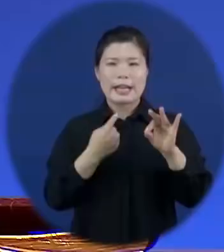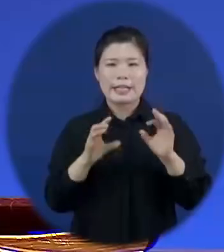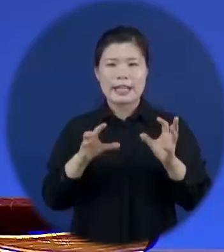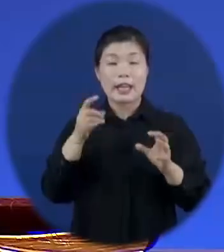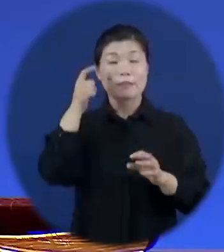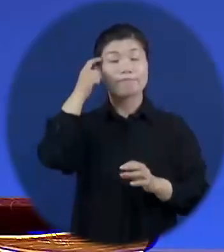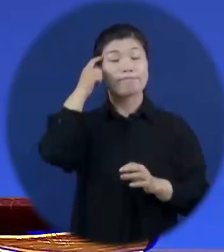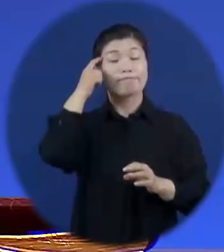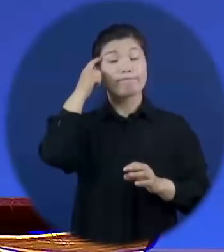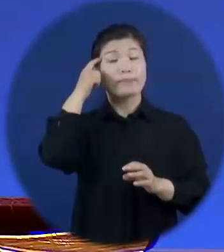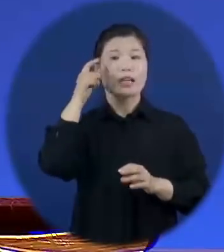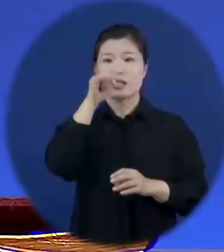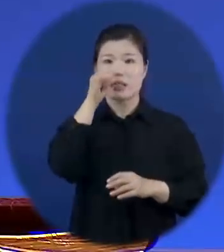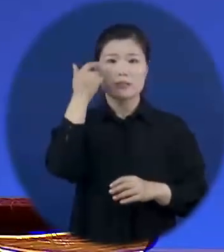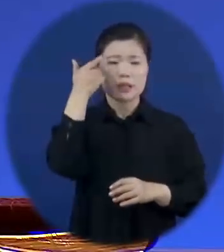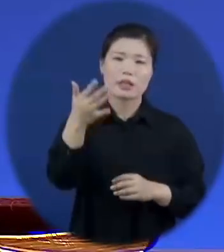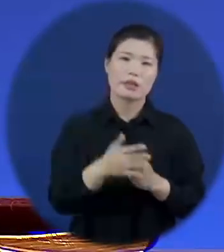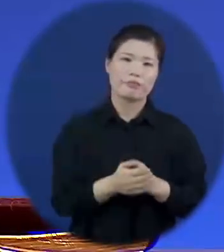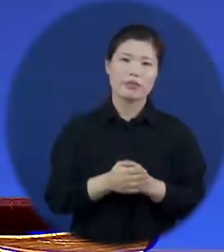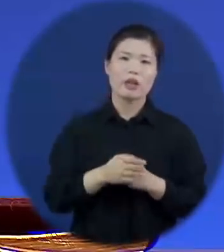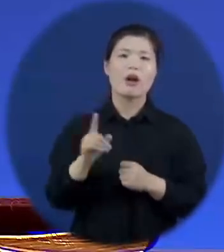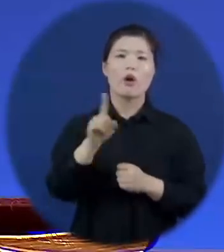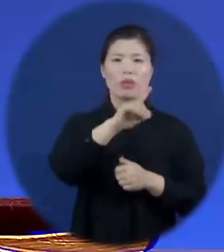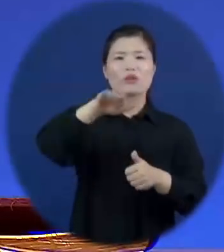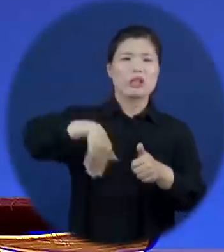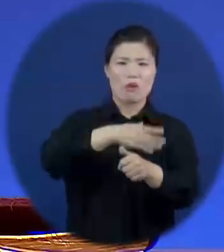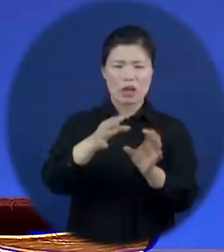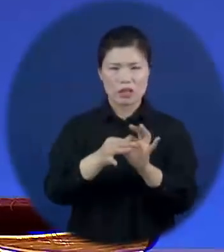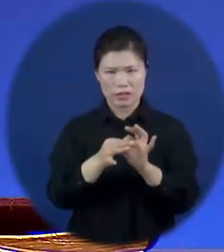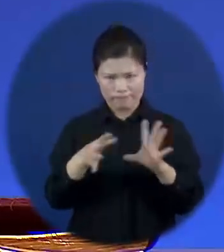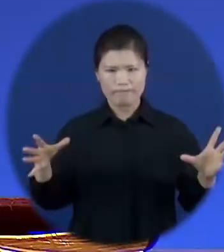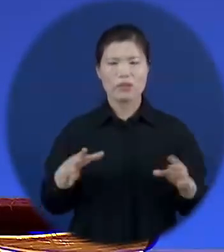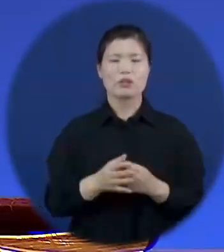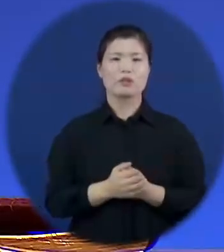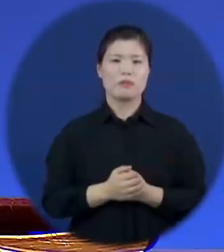않습니까? 좋습니다. 어떤 상황이든지 좋습니다.